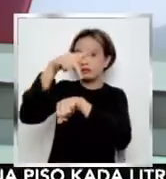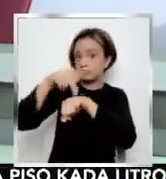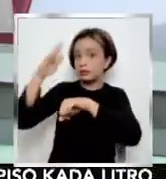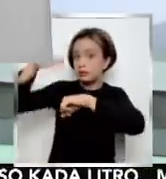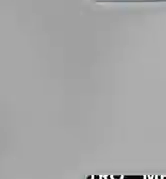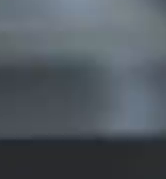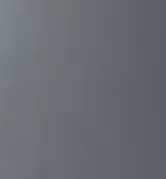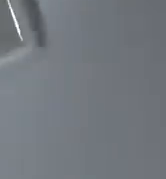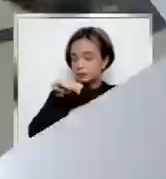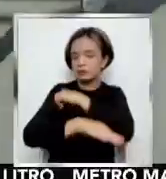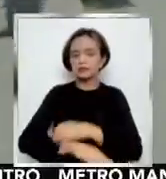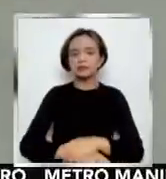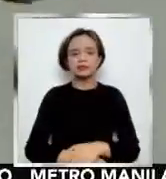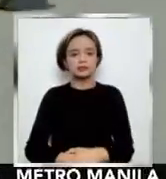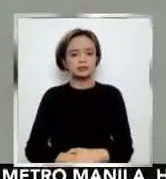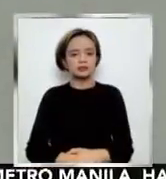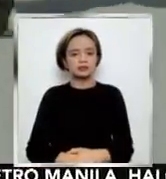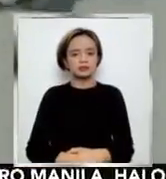Kima.